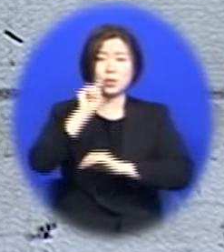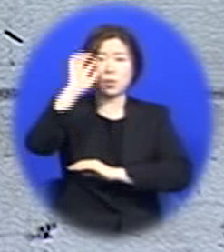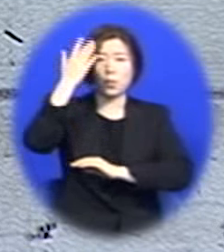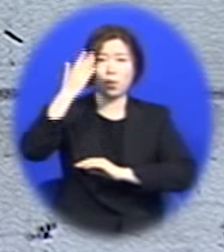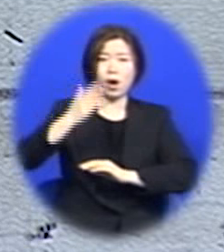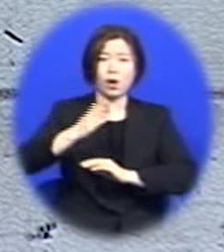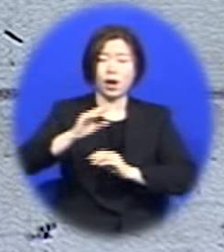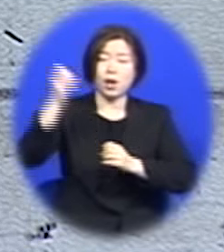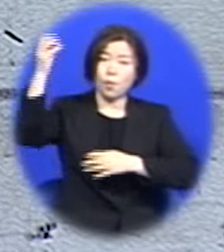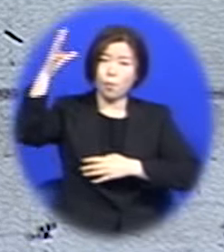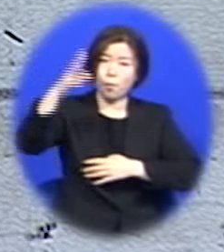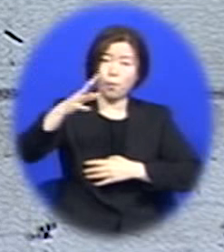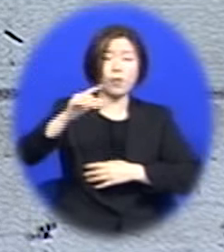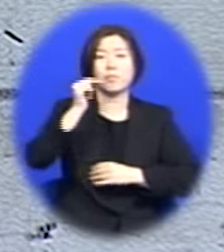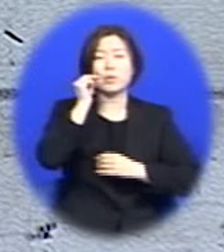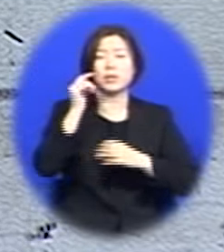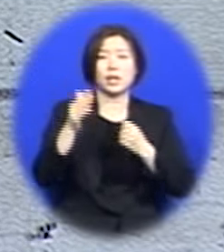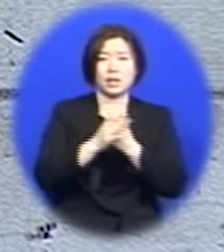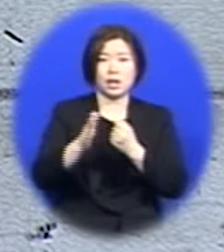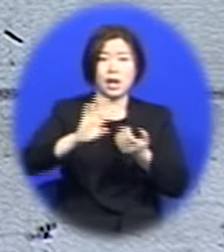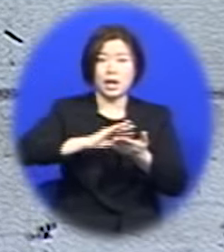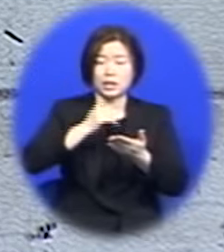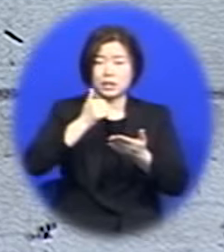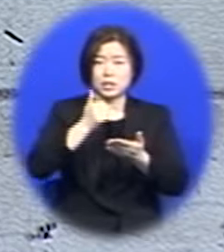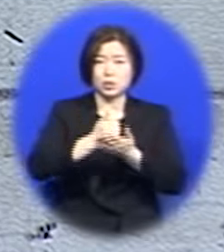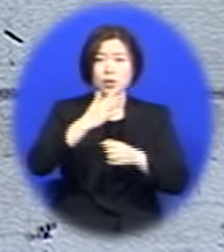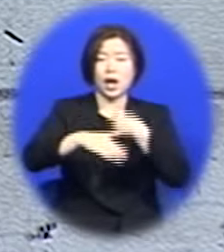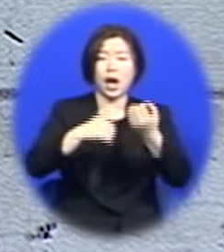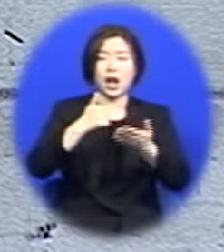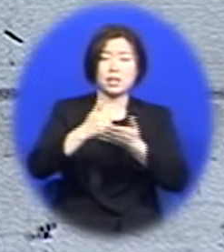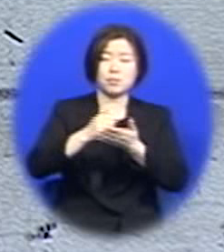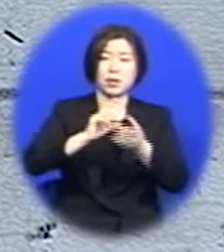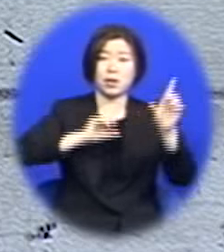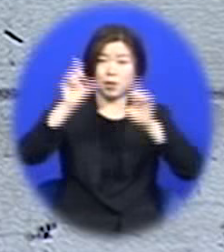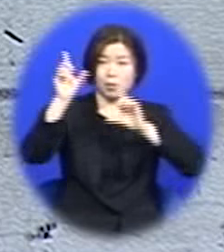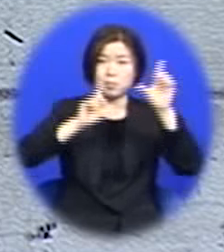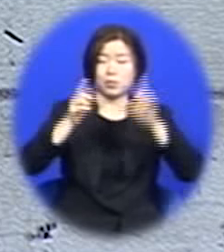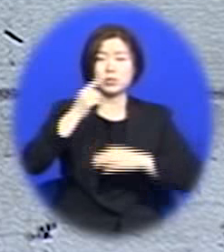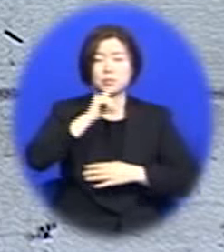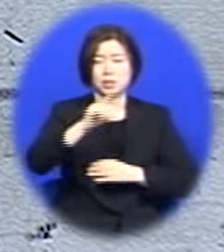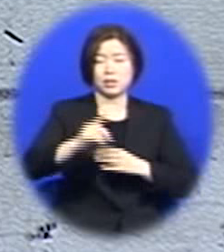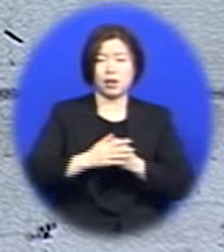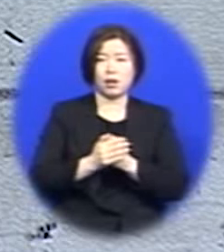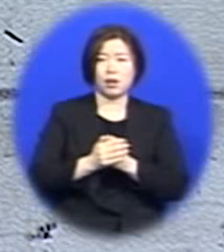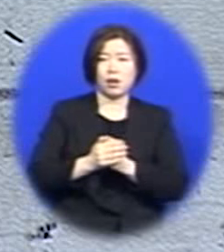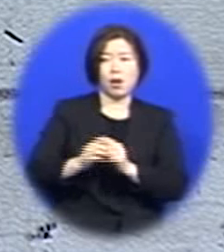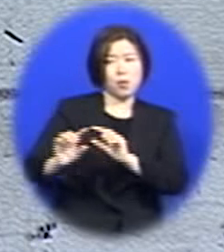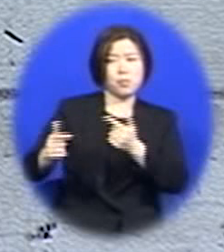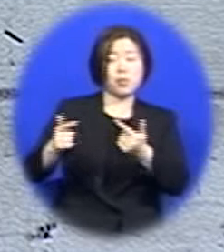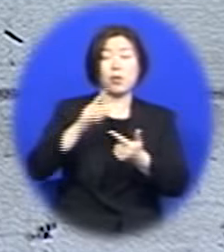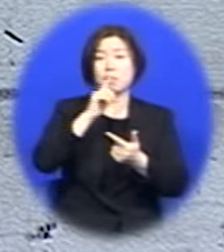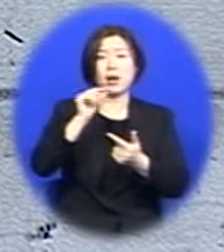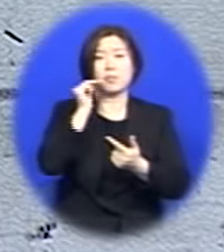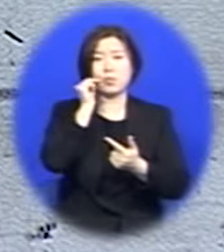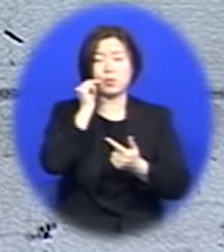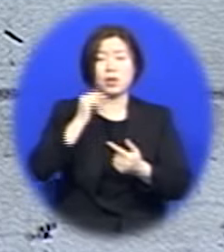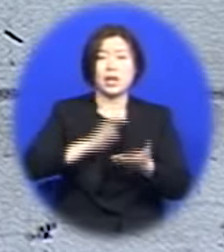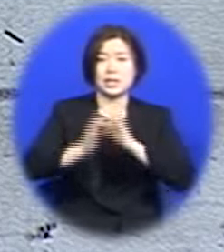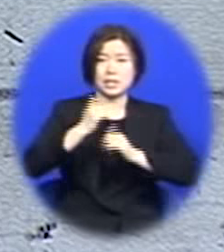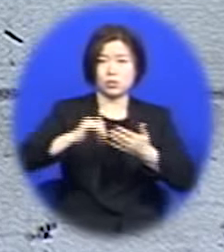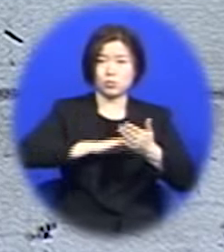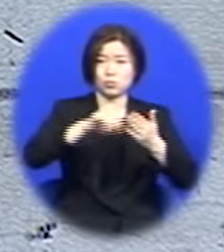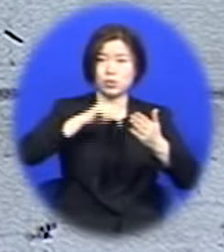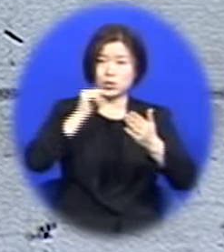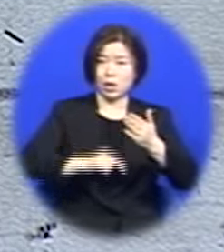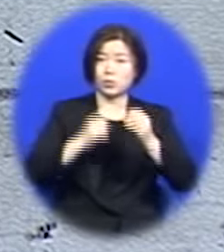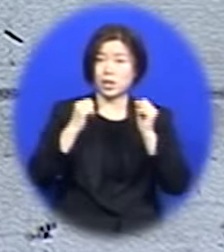비추지 못하게 함이니 그리스도는 하나님의 형상이니라. 부인할 수가 없어요. 예수님은 우리 가운데 계시고